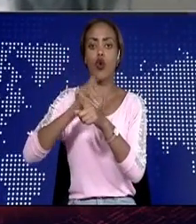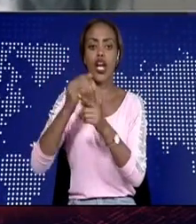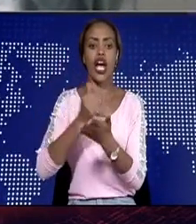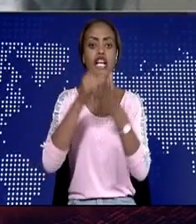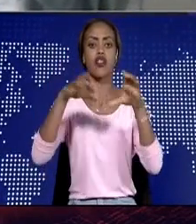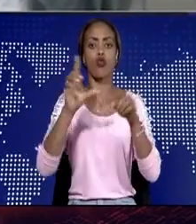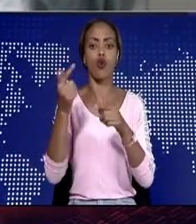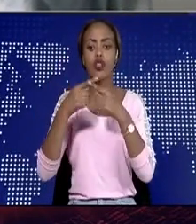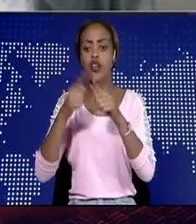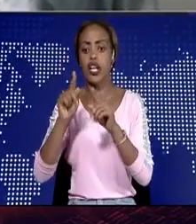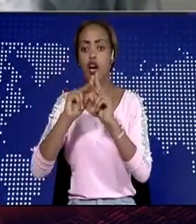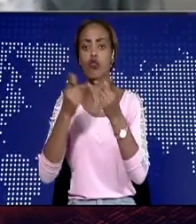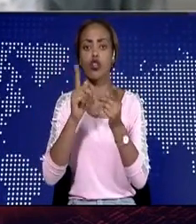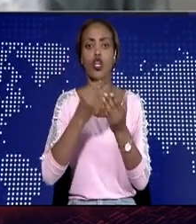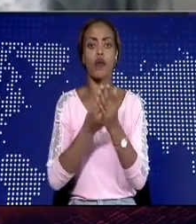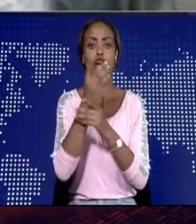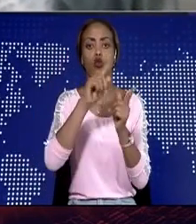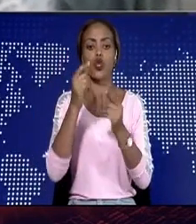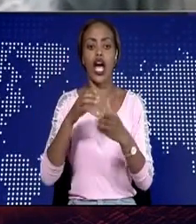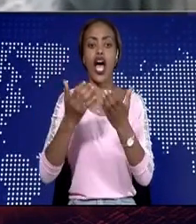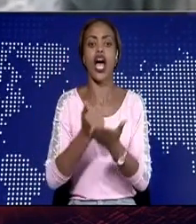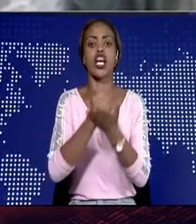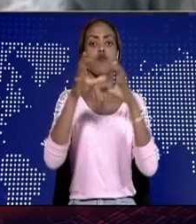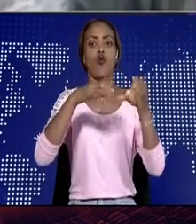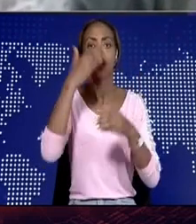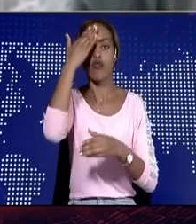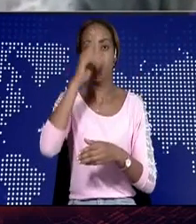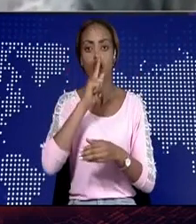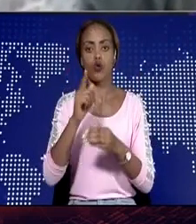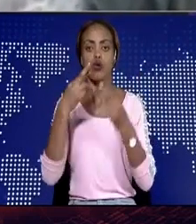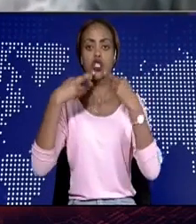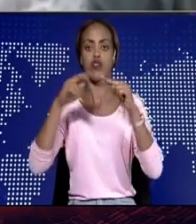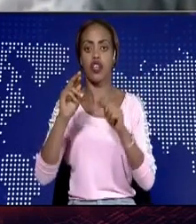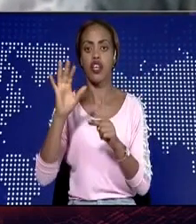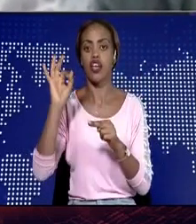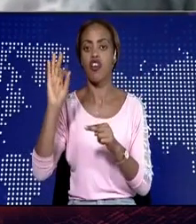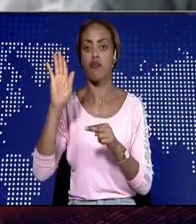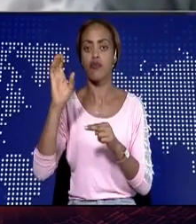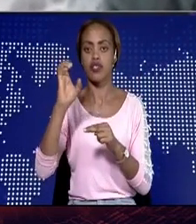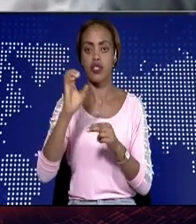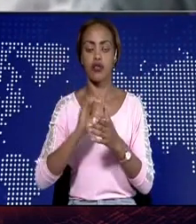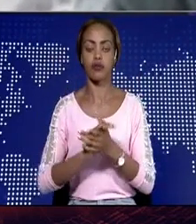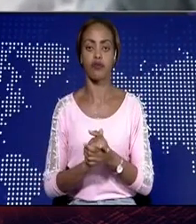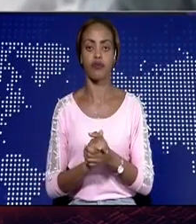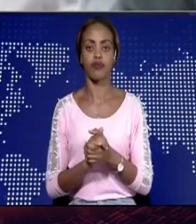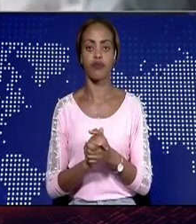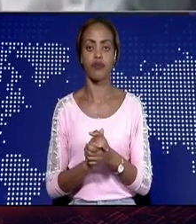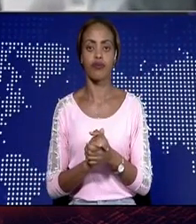انتخون أبز تفلالي عودتات لمعتون حاجز مكبروز في الاتيبل صب FBC.